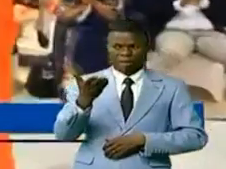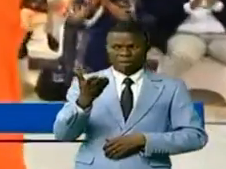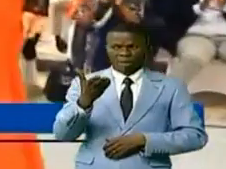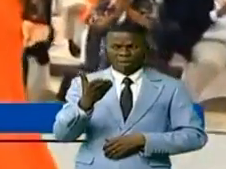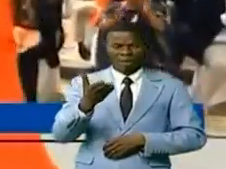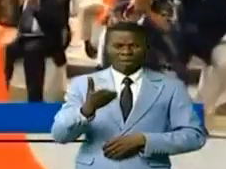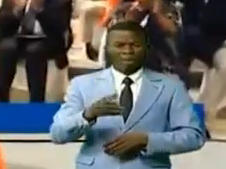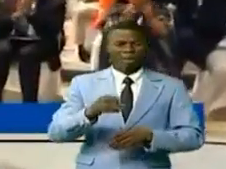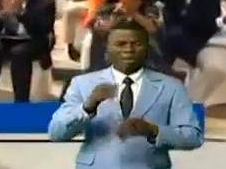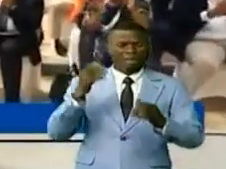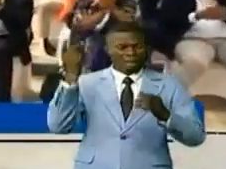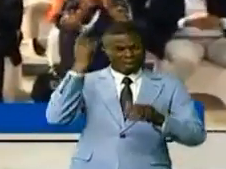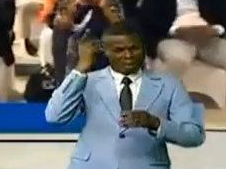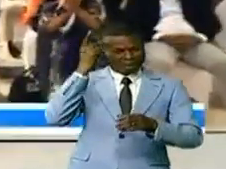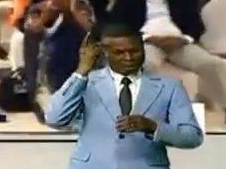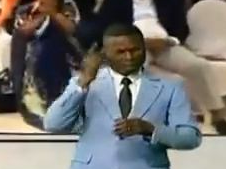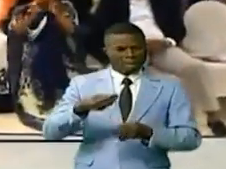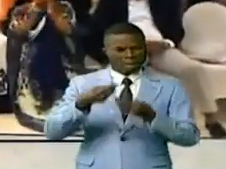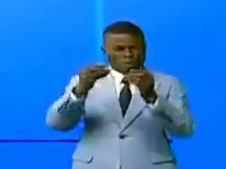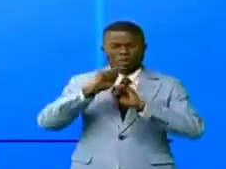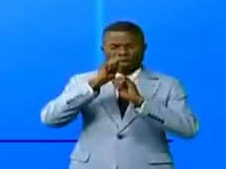Pullman Hotel de Kinshasa.